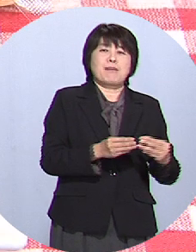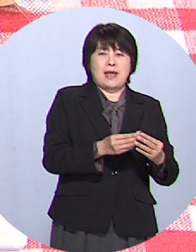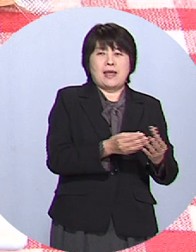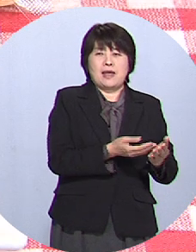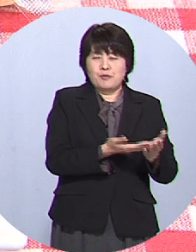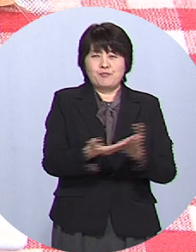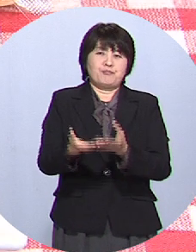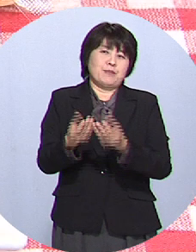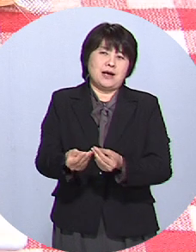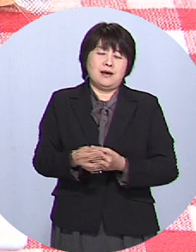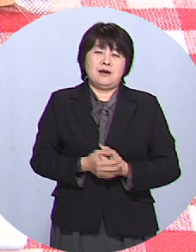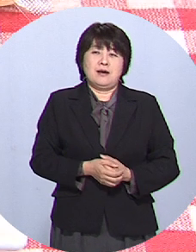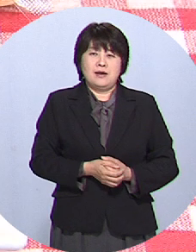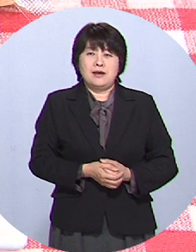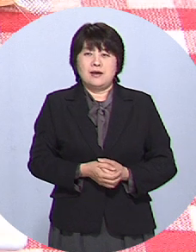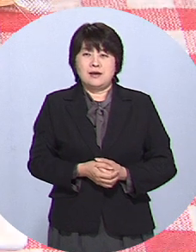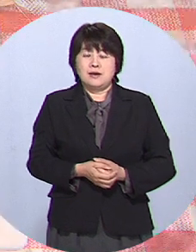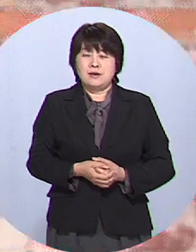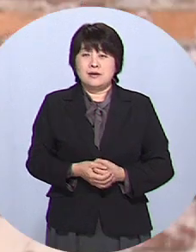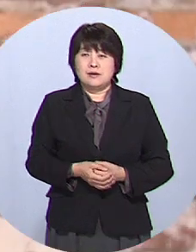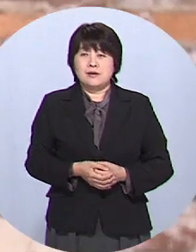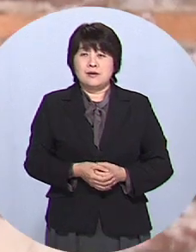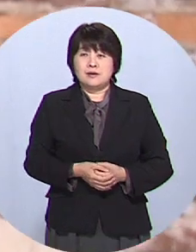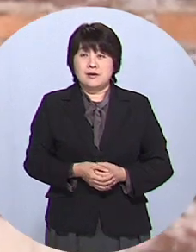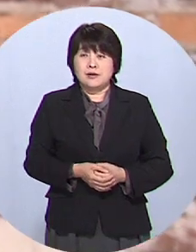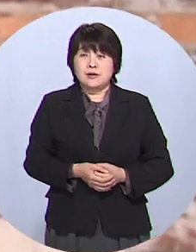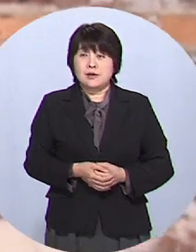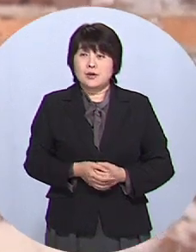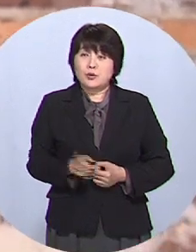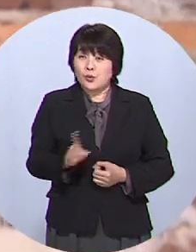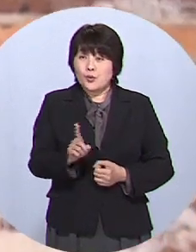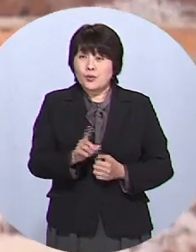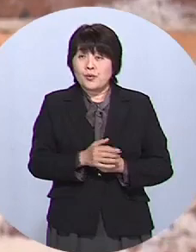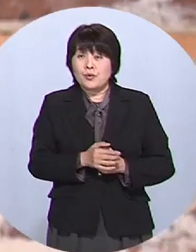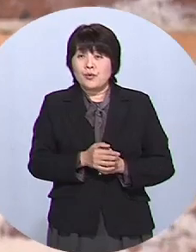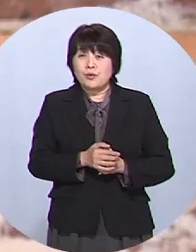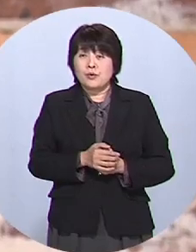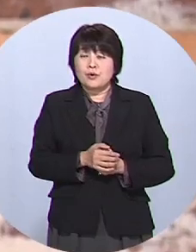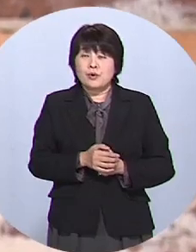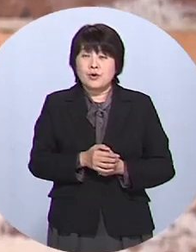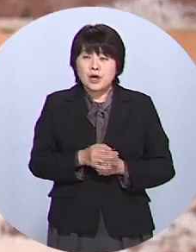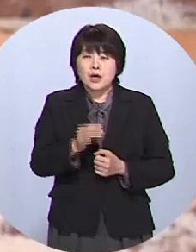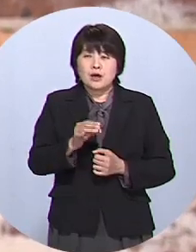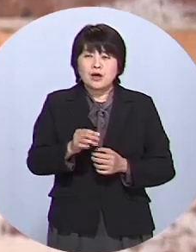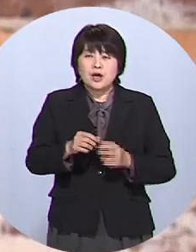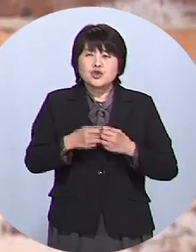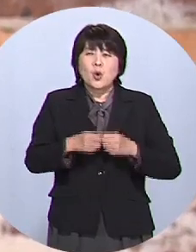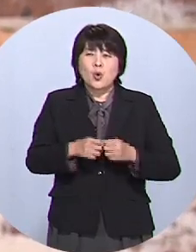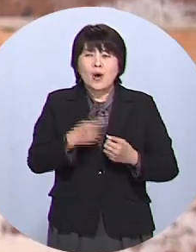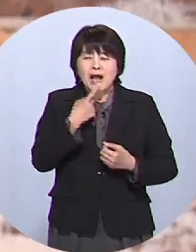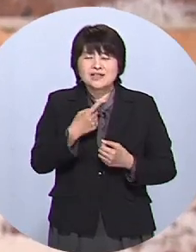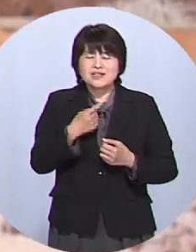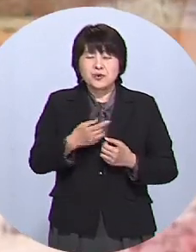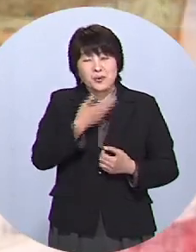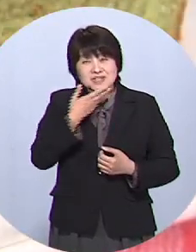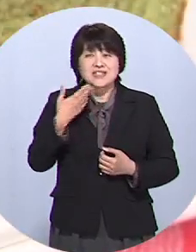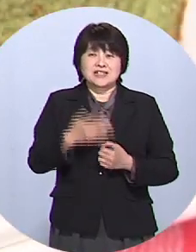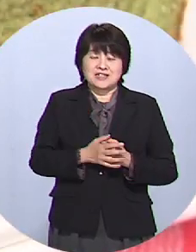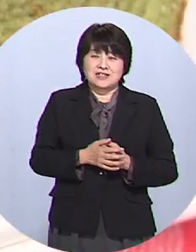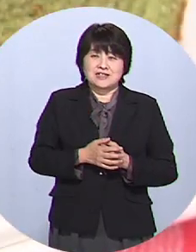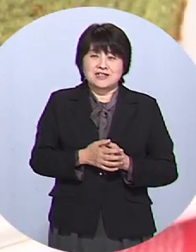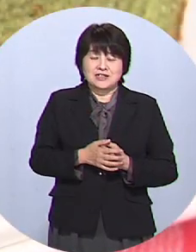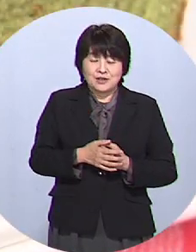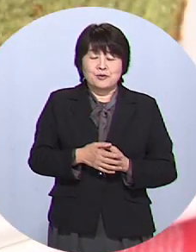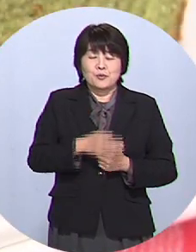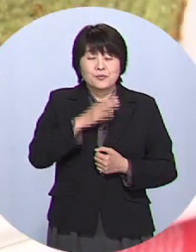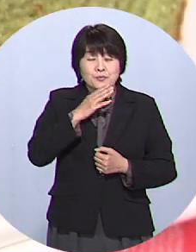皆さん食べてみてください。 いただきます。 花さんもバームクーヘン食べてる。 チョコ味、すっごくチョコの味がしっかりしてて、うん、しっと